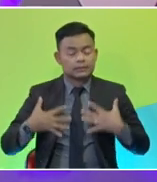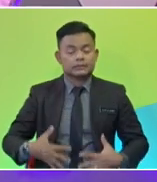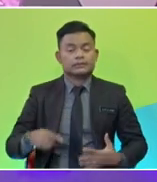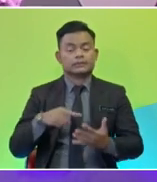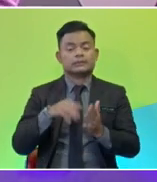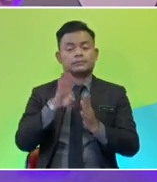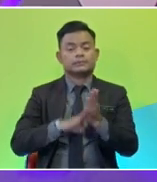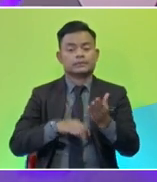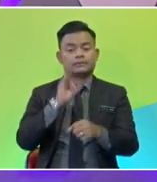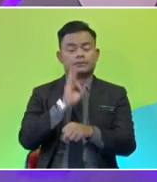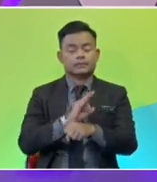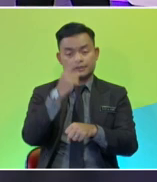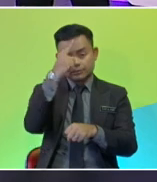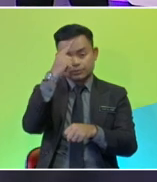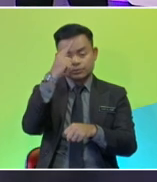tubuh manusia